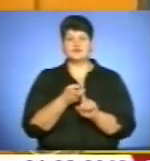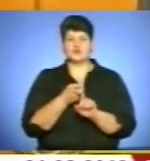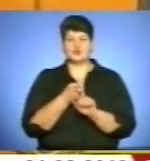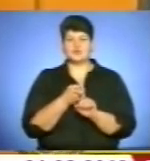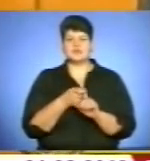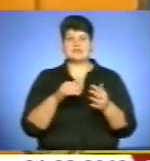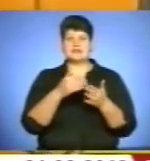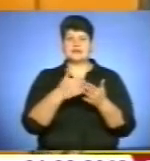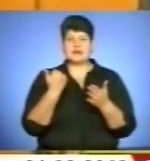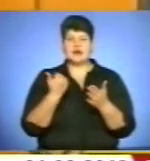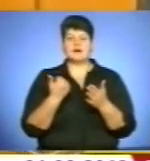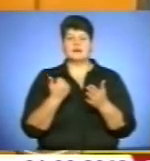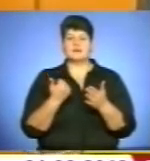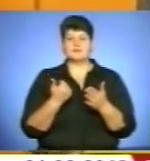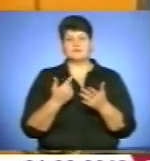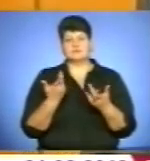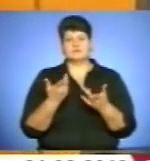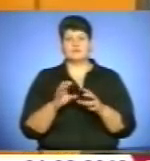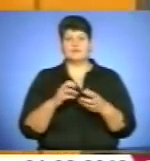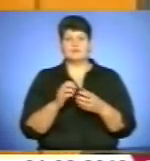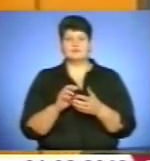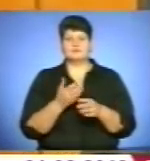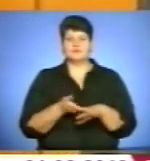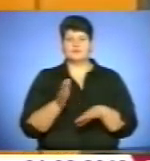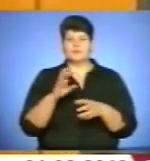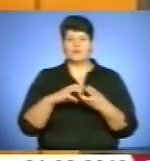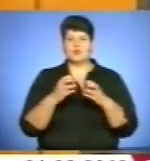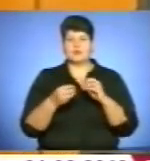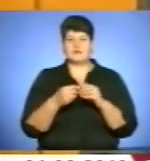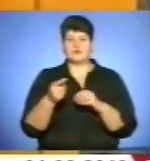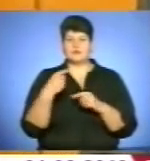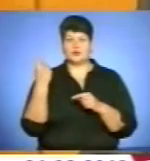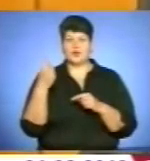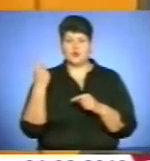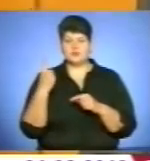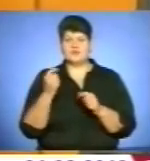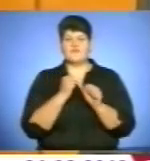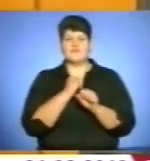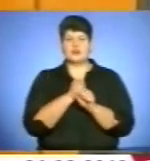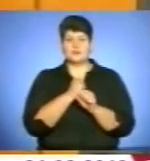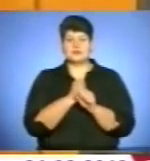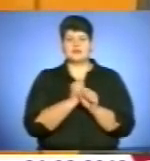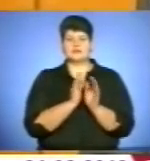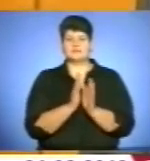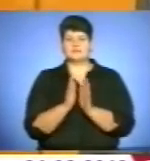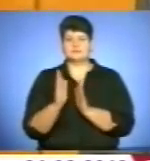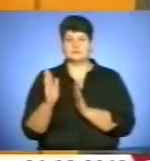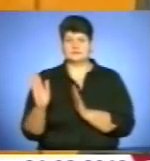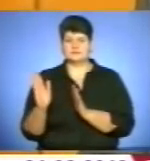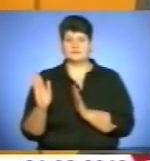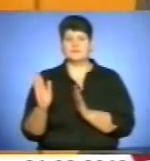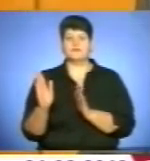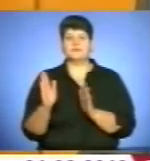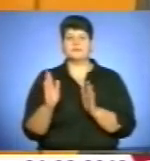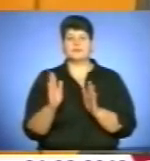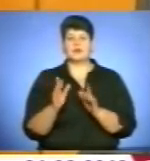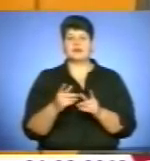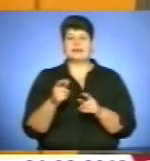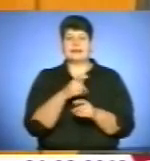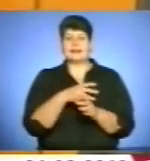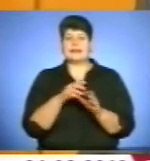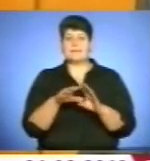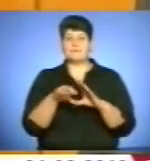напруги щодо питань життєдіяльності Тернопільської області, вироблення злагодженої та консолідованої позиції депутатського корпусу